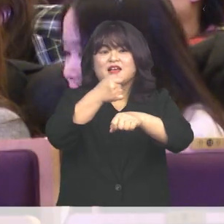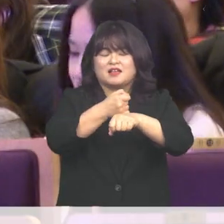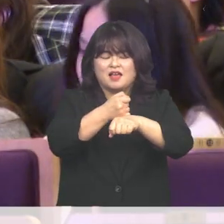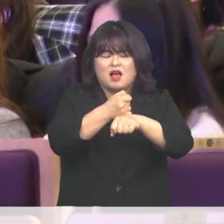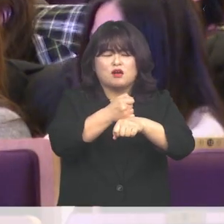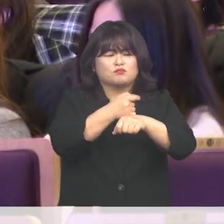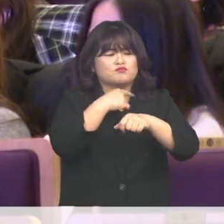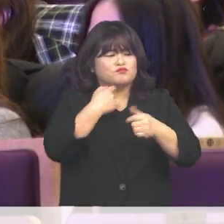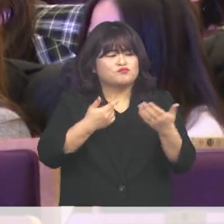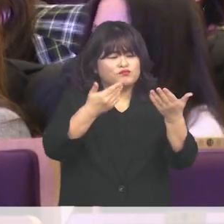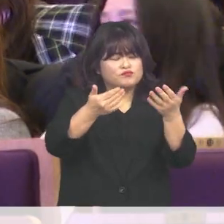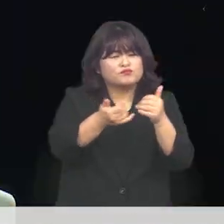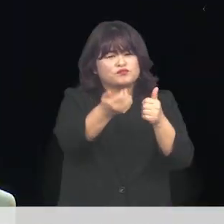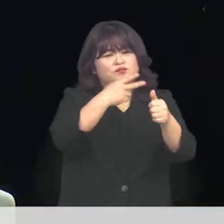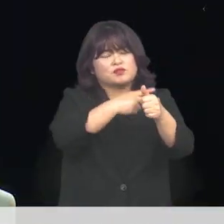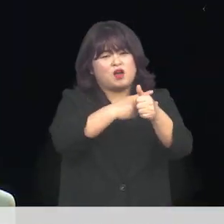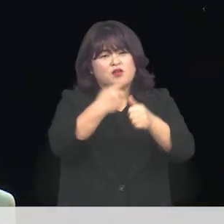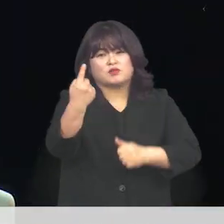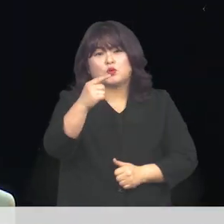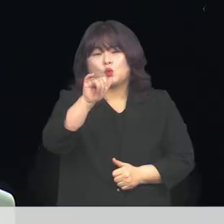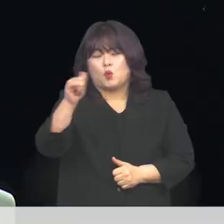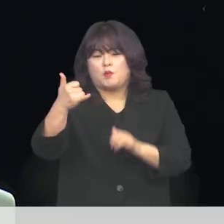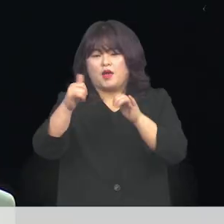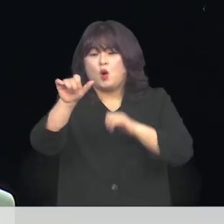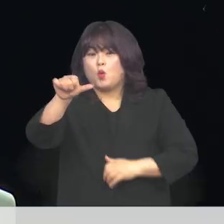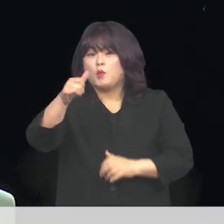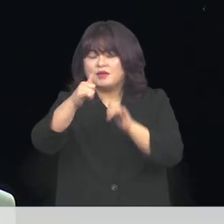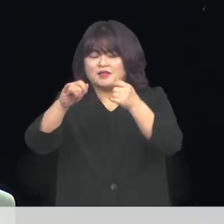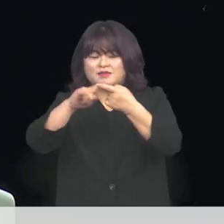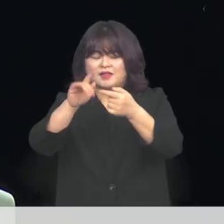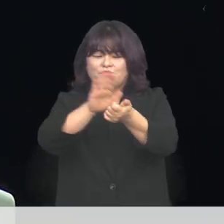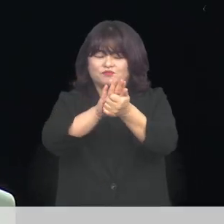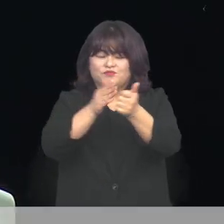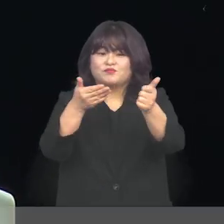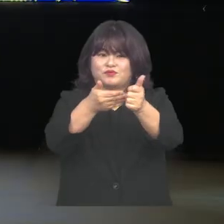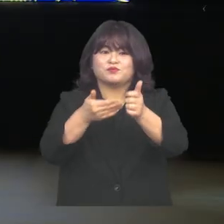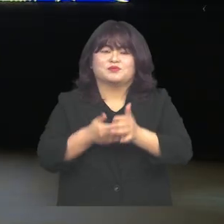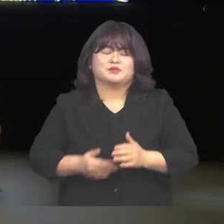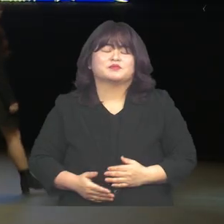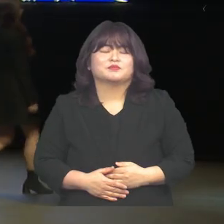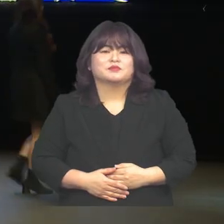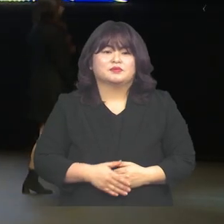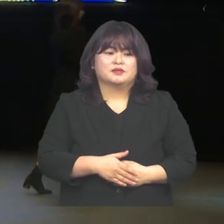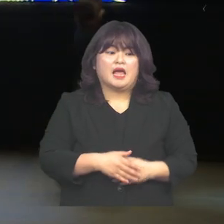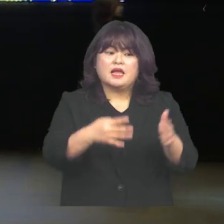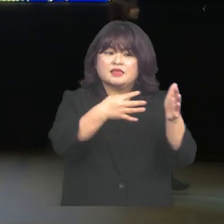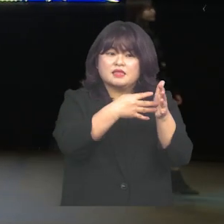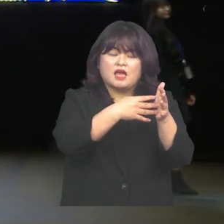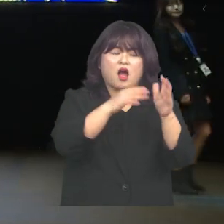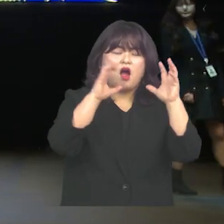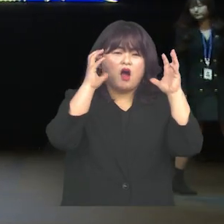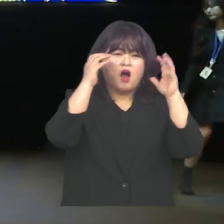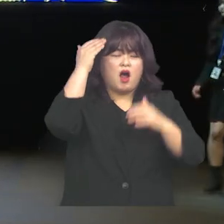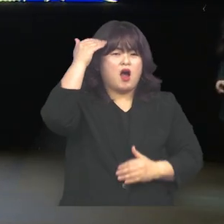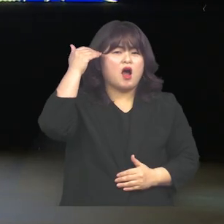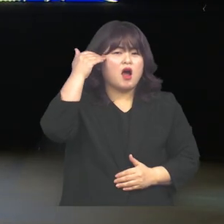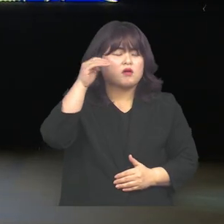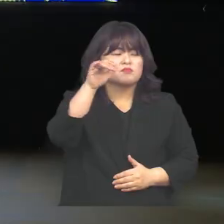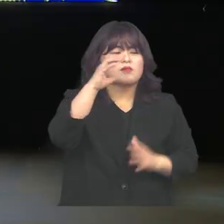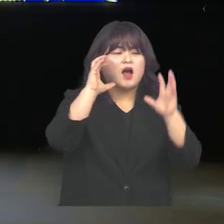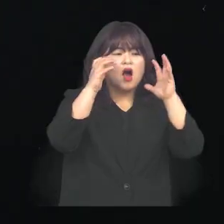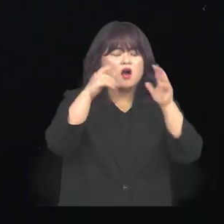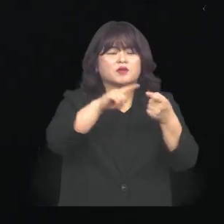보육 현장에서 헌신해온 보육교직원 1,500여 명의 노고를 격려했습니다. 이날 사단법인 용인시